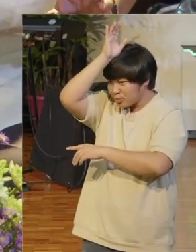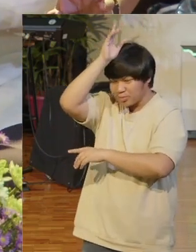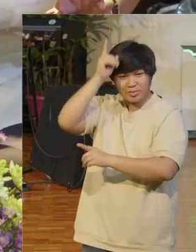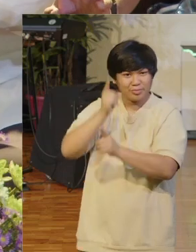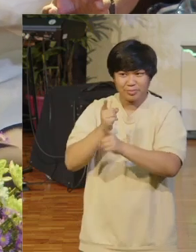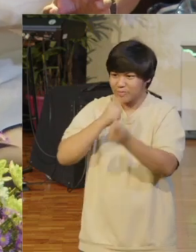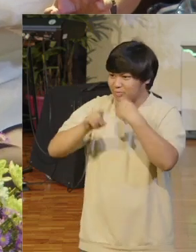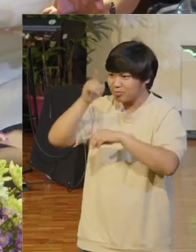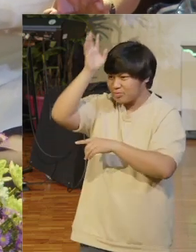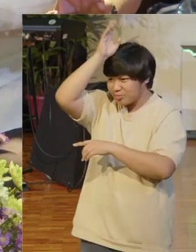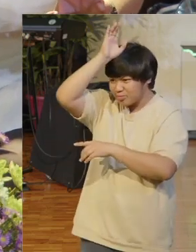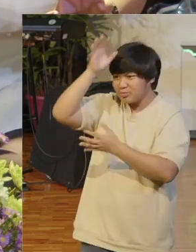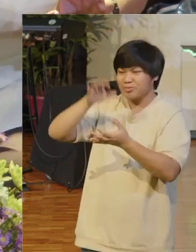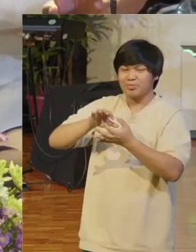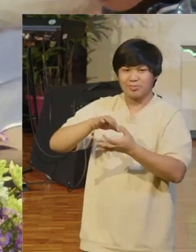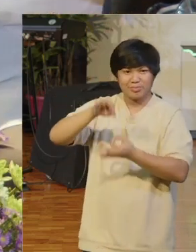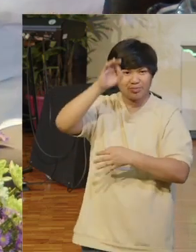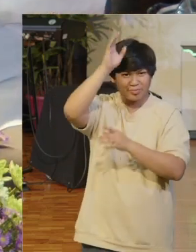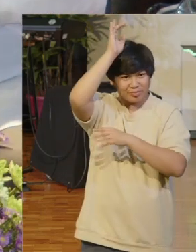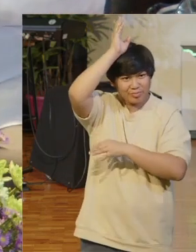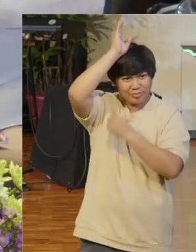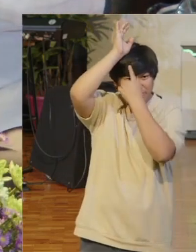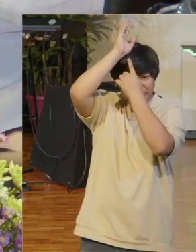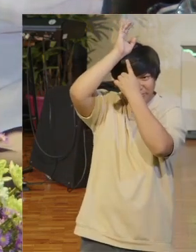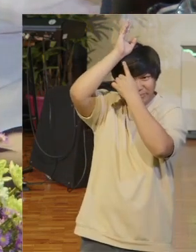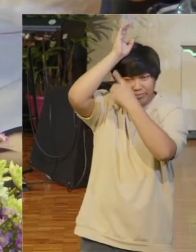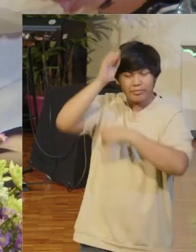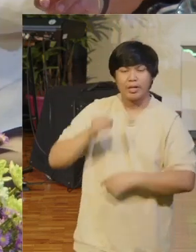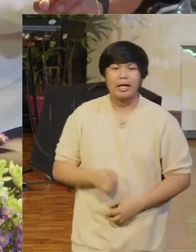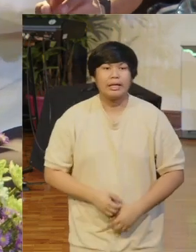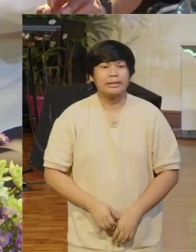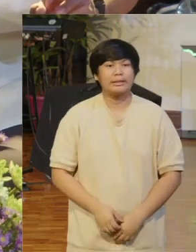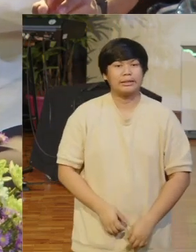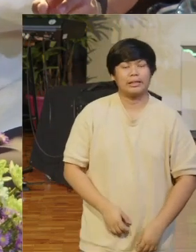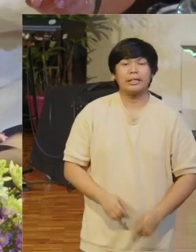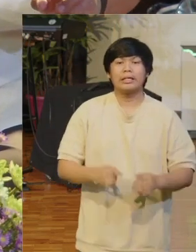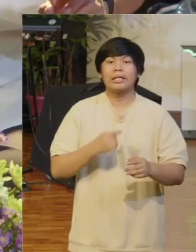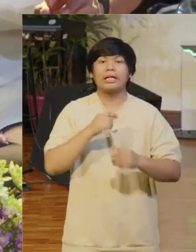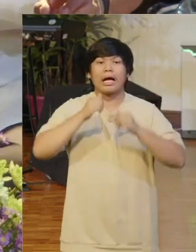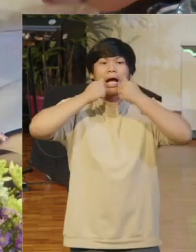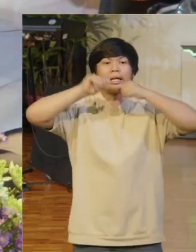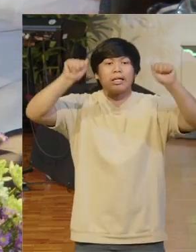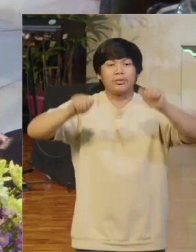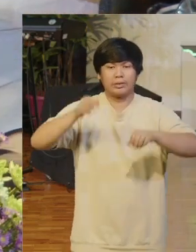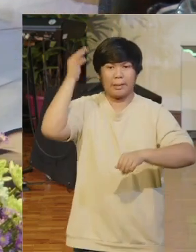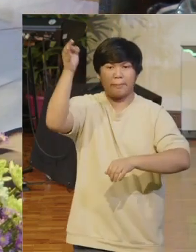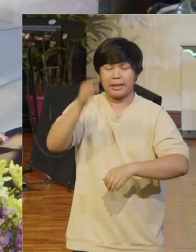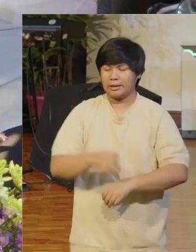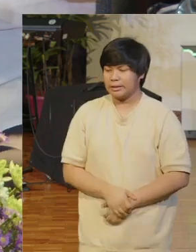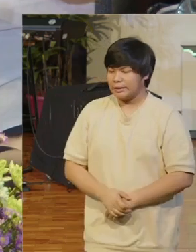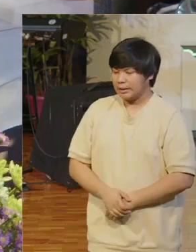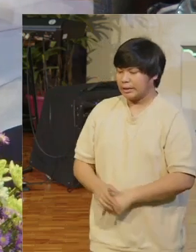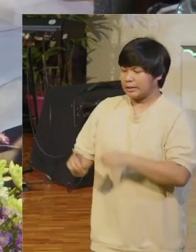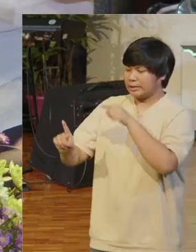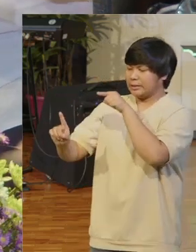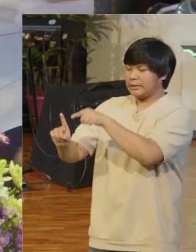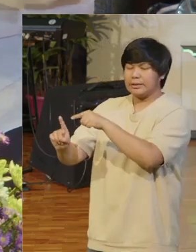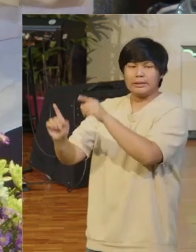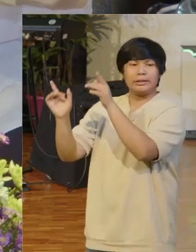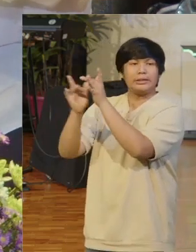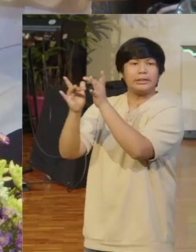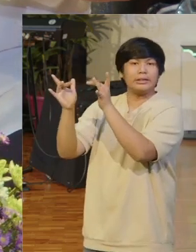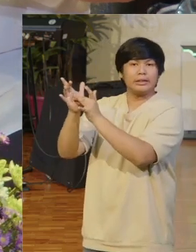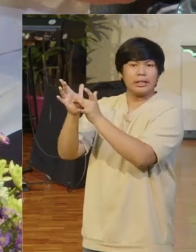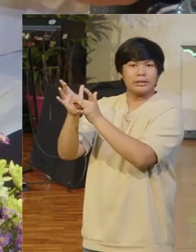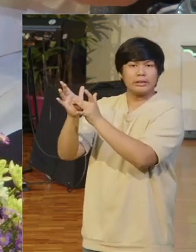ganito, "This Jesus, si Kristo Jesus, delivered up according to the definite plan and